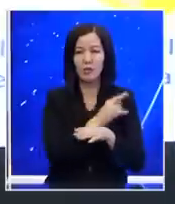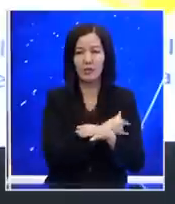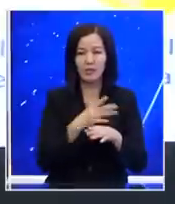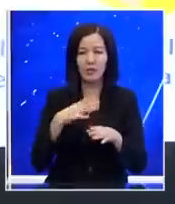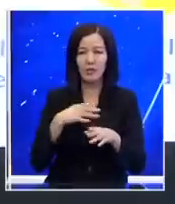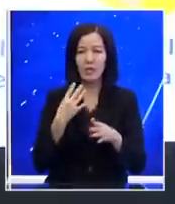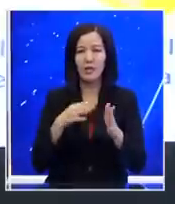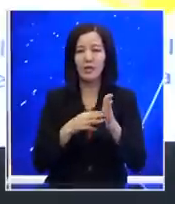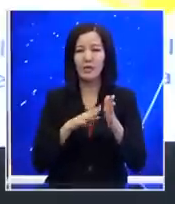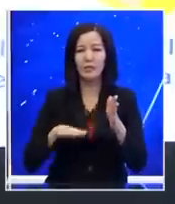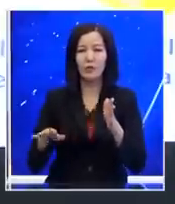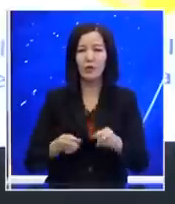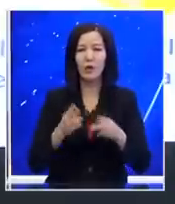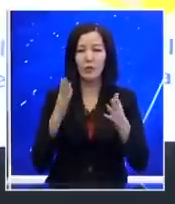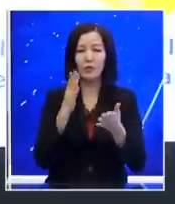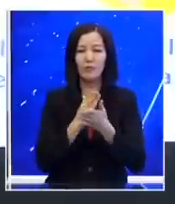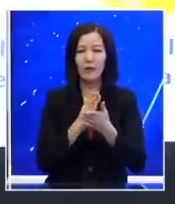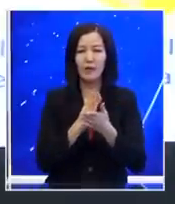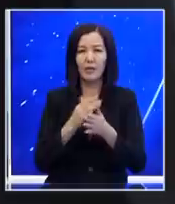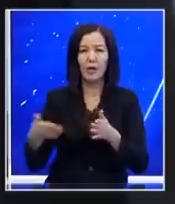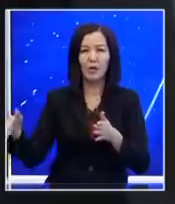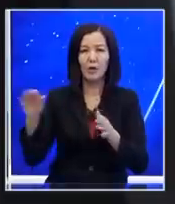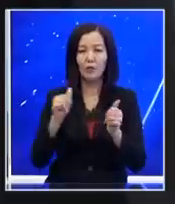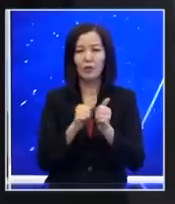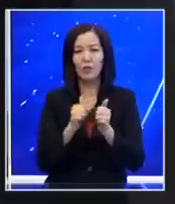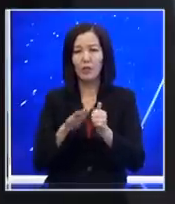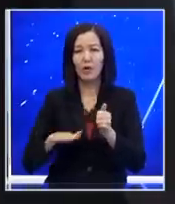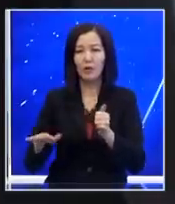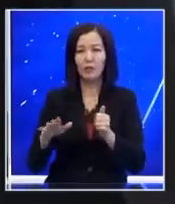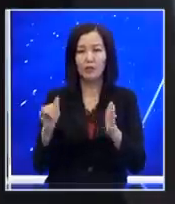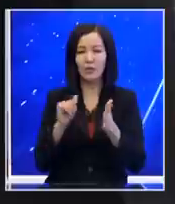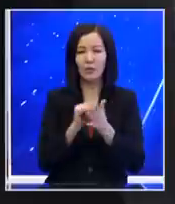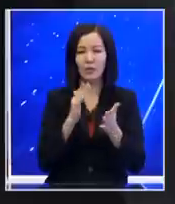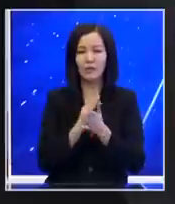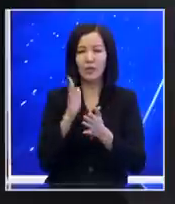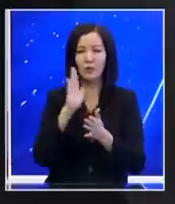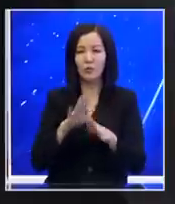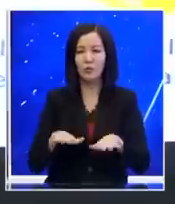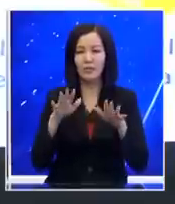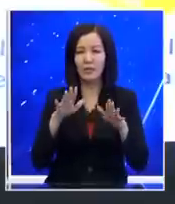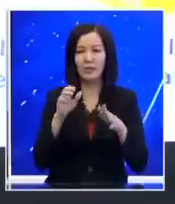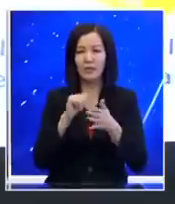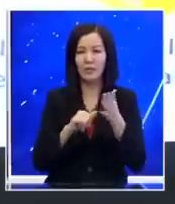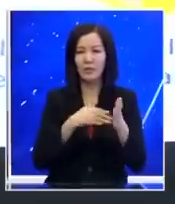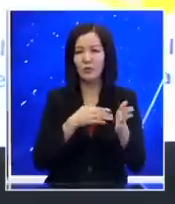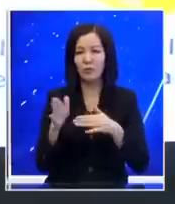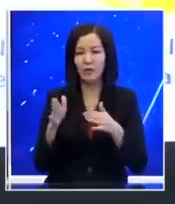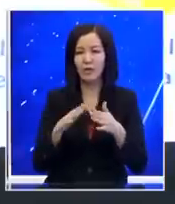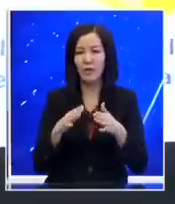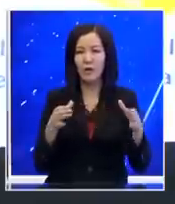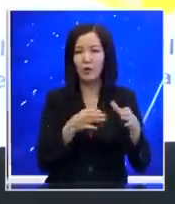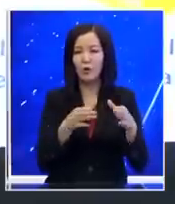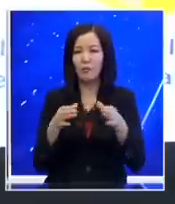48 учаске қауіпті деп саналады. Олар тау бөктеріндегі аудандарда орналасқан. Су тасқыны салдарын жою үшін жеке